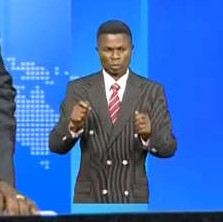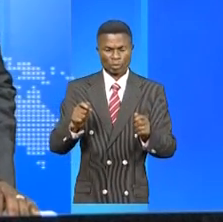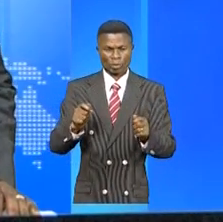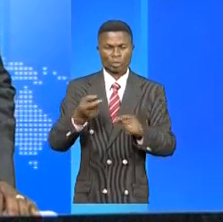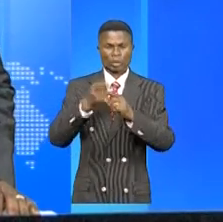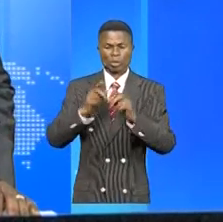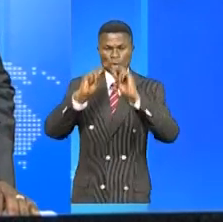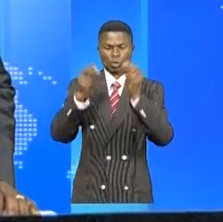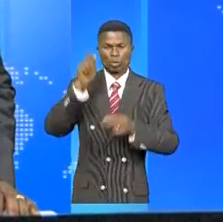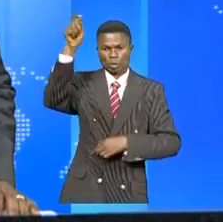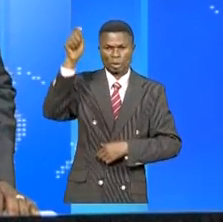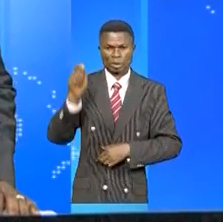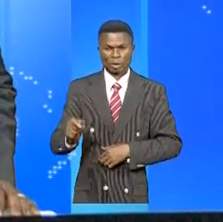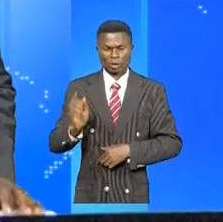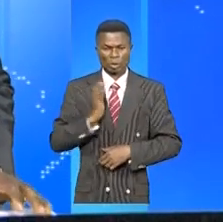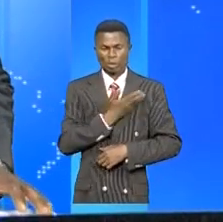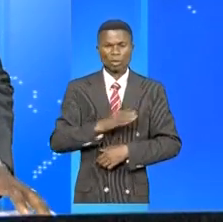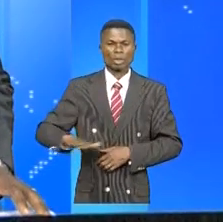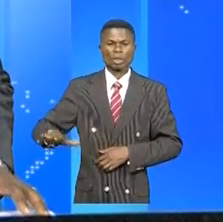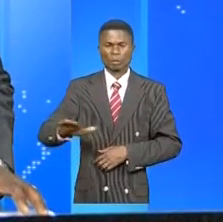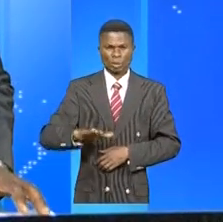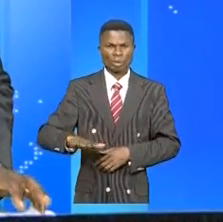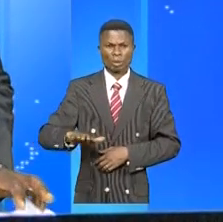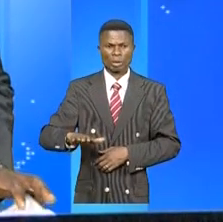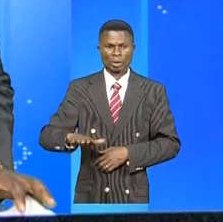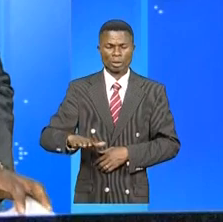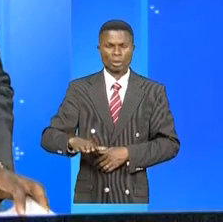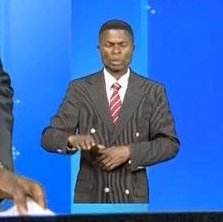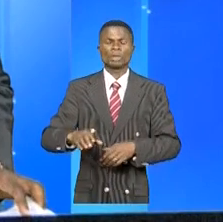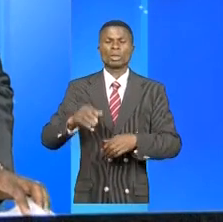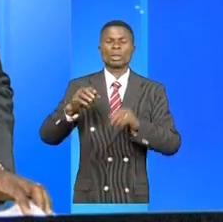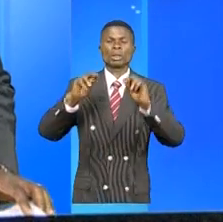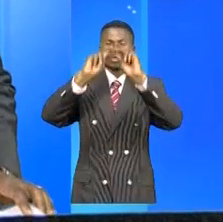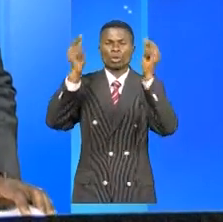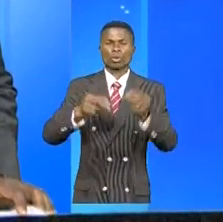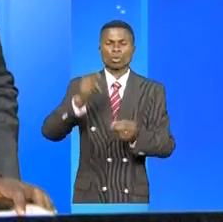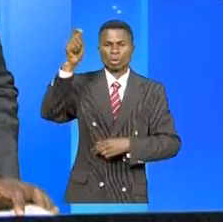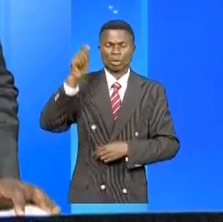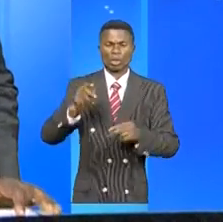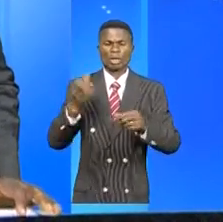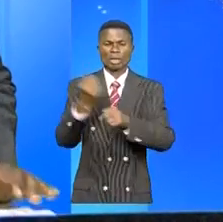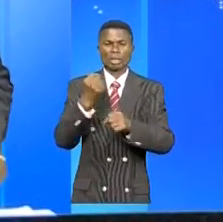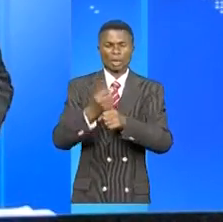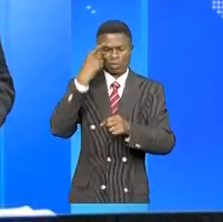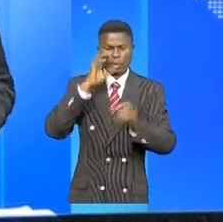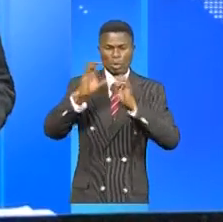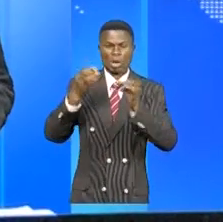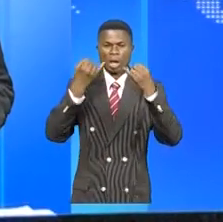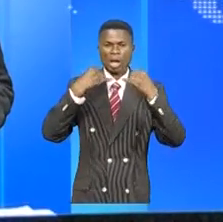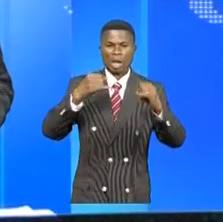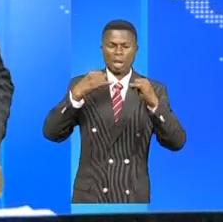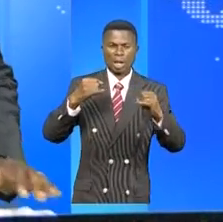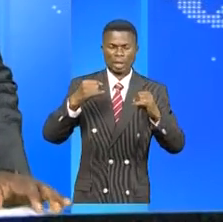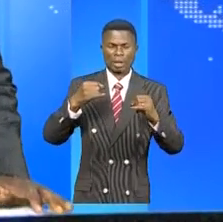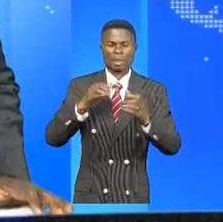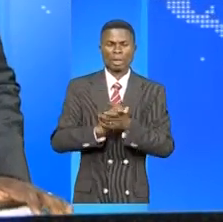forces armées de la République démocratique du Congo. État-major général, service de communication et d'information, il a ainsi